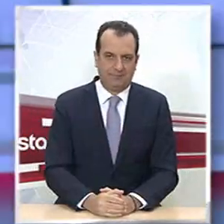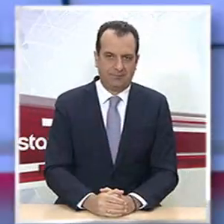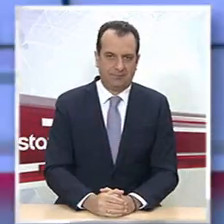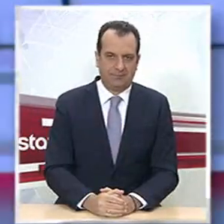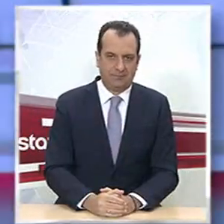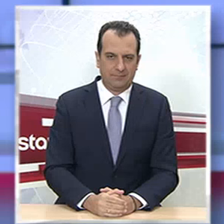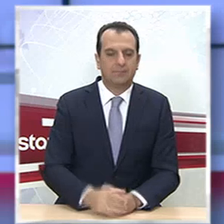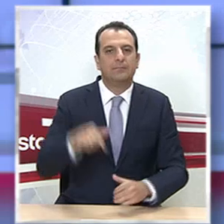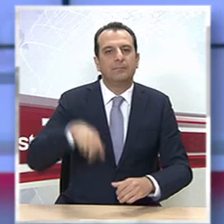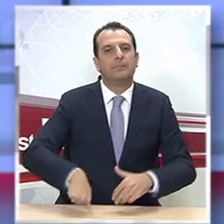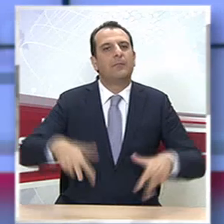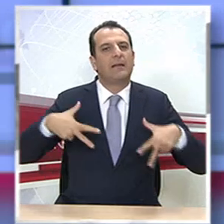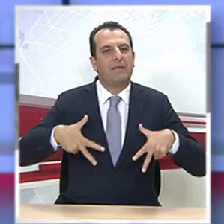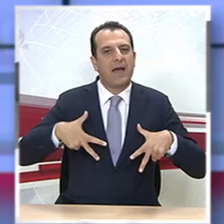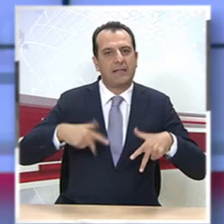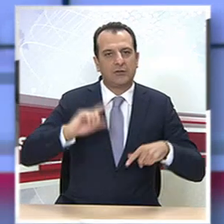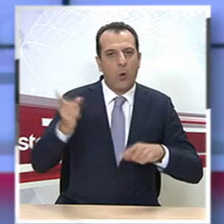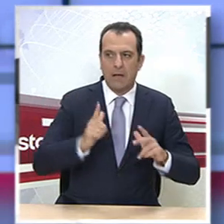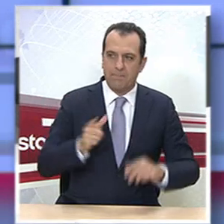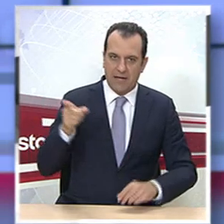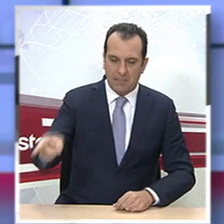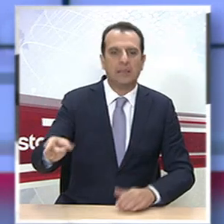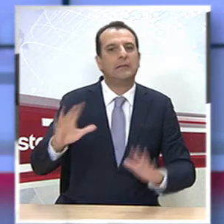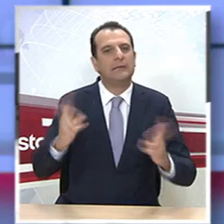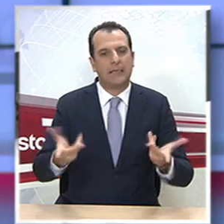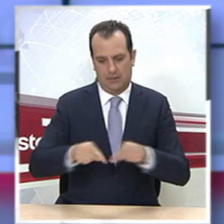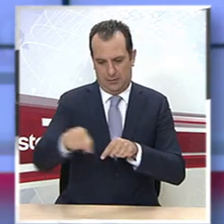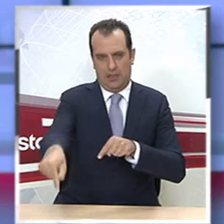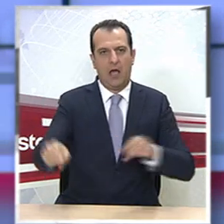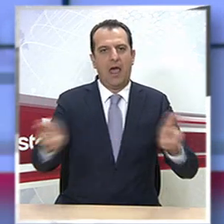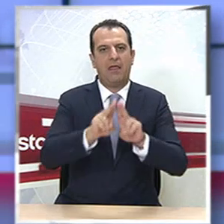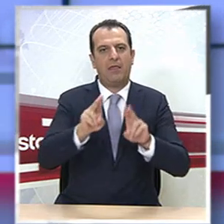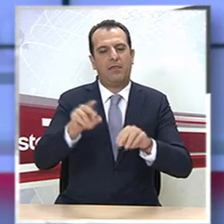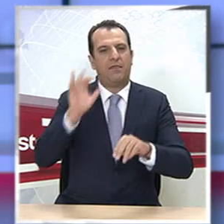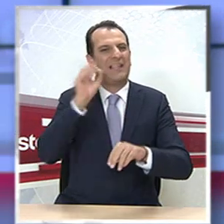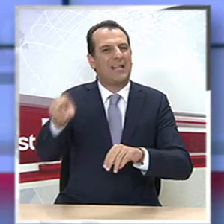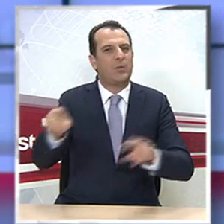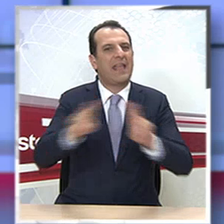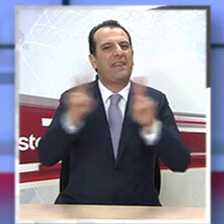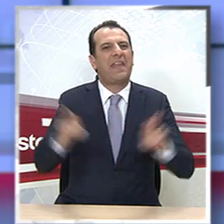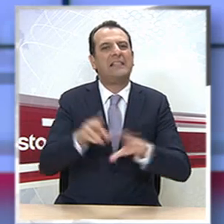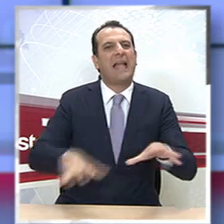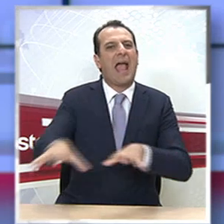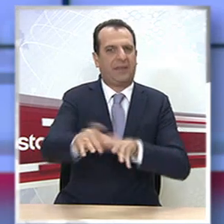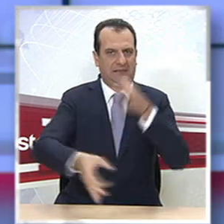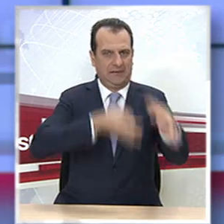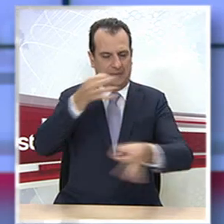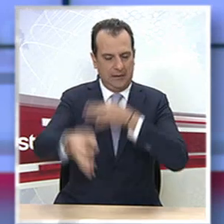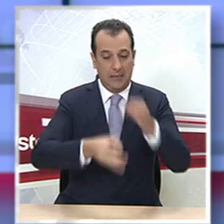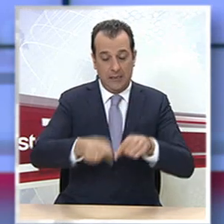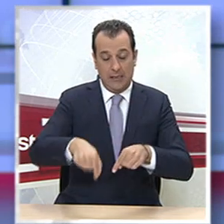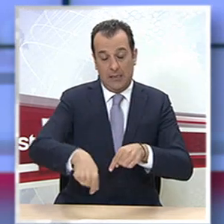Με το βλέμμα στη Διεθνή Έκθεση Θεσσαλονίκης και στον επικείμενο ανασχηματισμό είναι ο Πρωθυπουργός που τη Δευτέρα συγκαλεί την Κεντρική Επιτροπή του ΣΥΡΙΖΑ. Ο Αλέξης